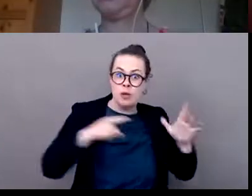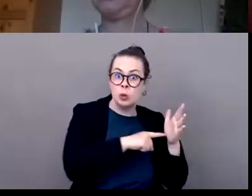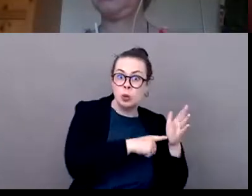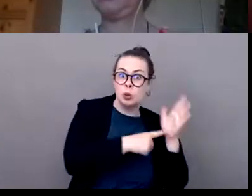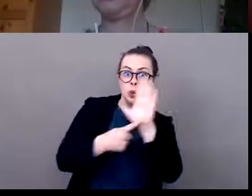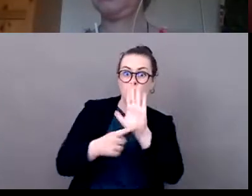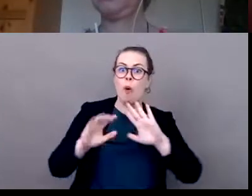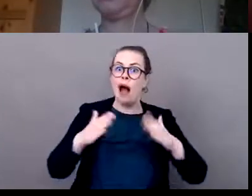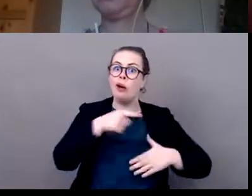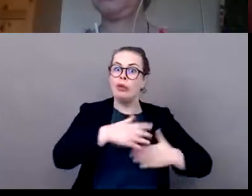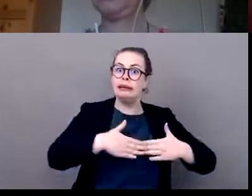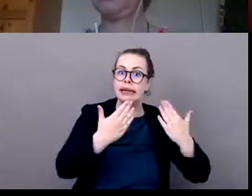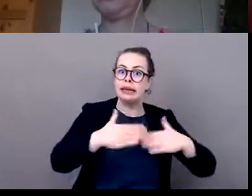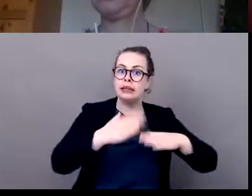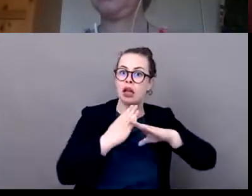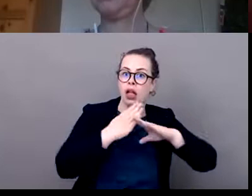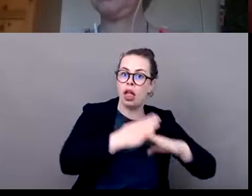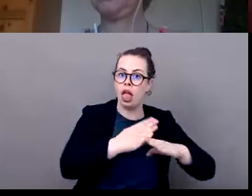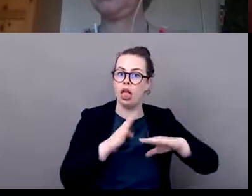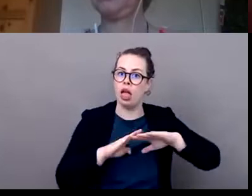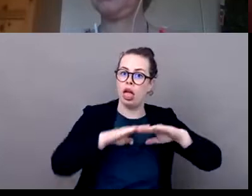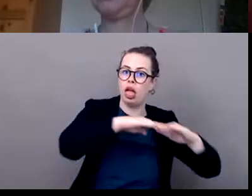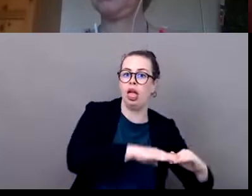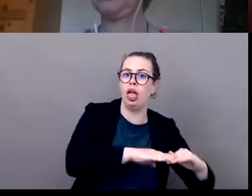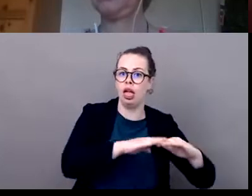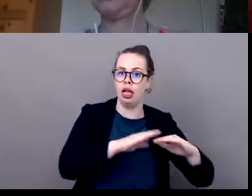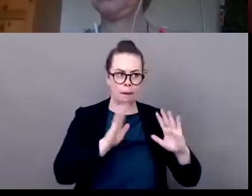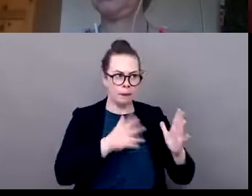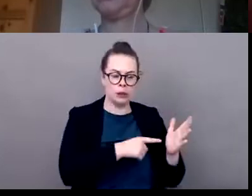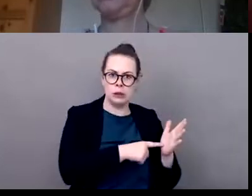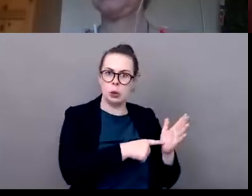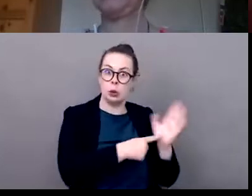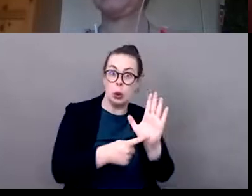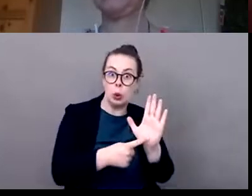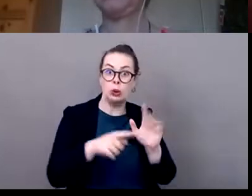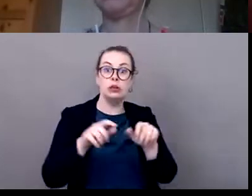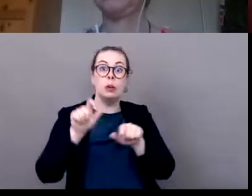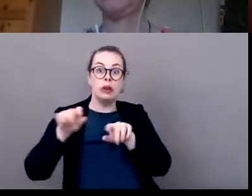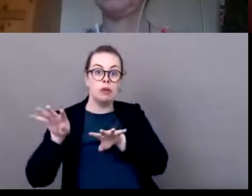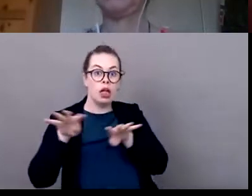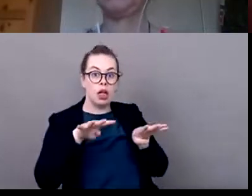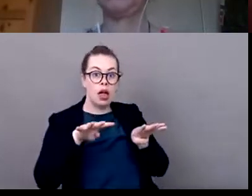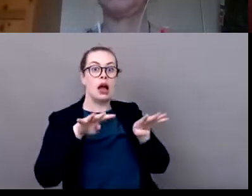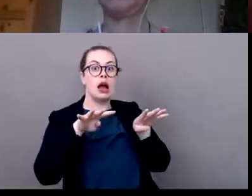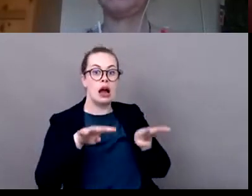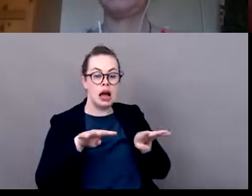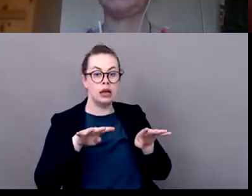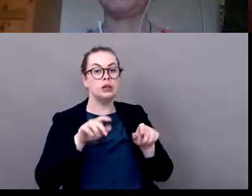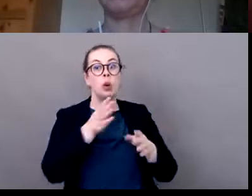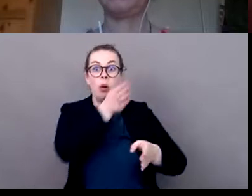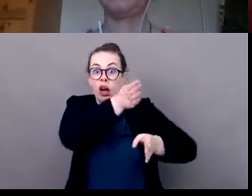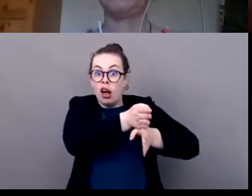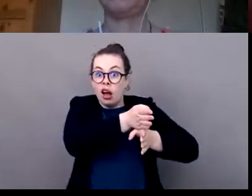quant aux obstacles et aux barrières que rencontrent ces individus à tous les niveaux de la société. Ce faisant, notre objectif